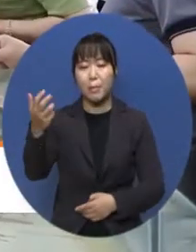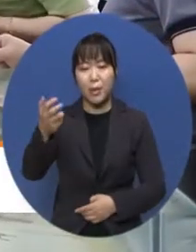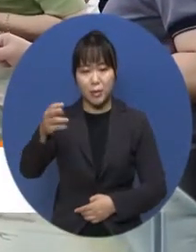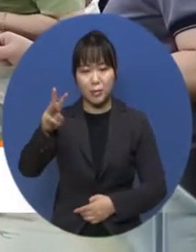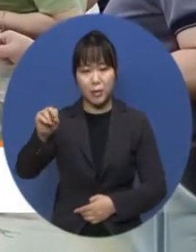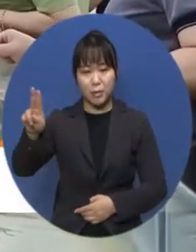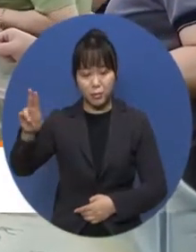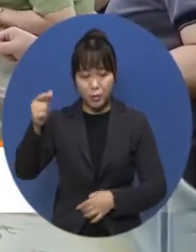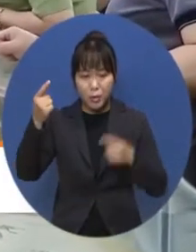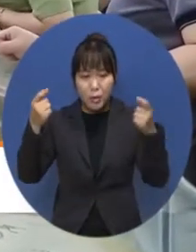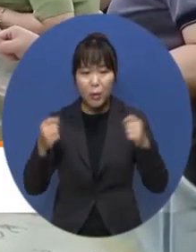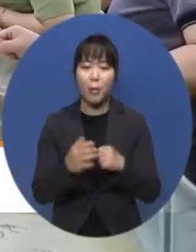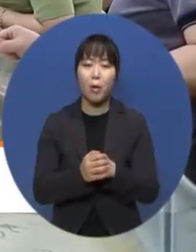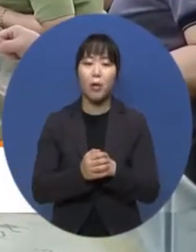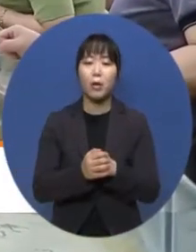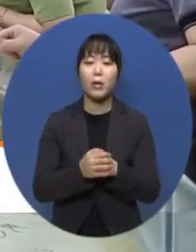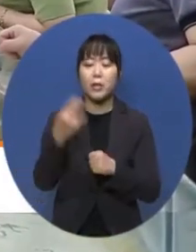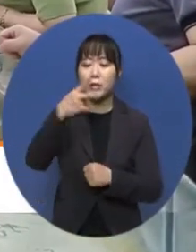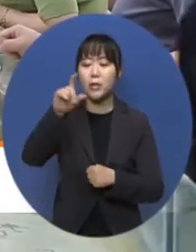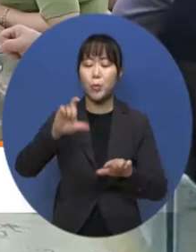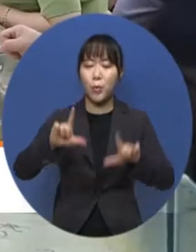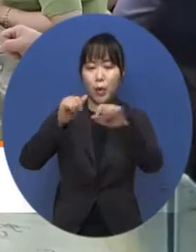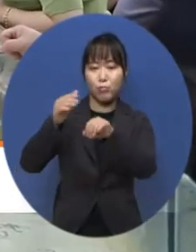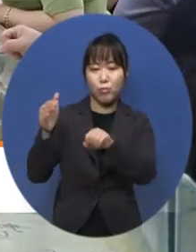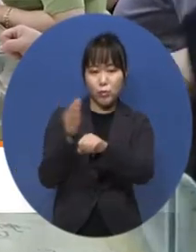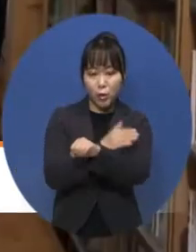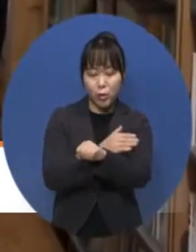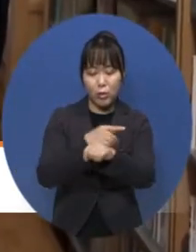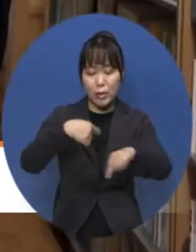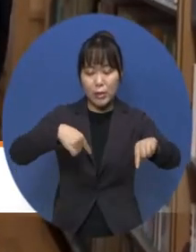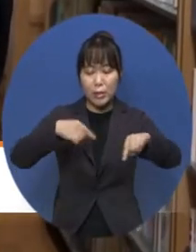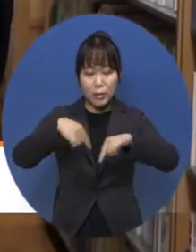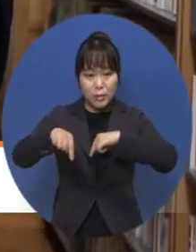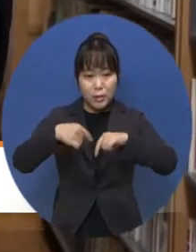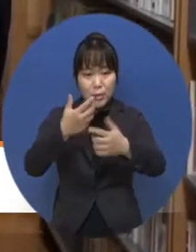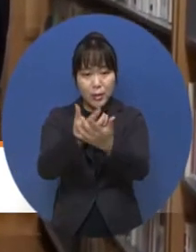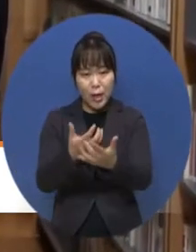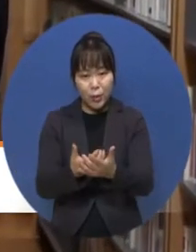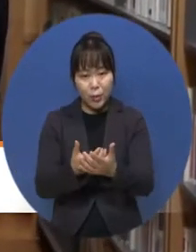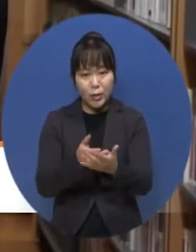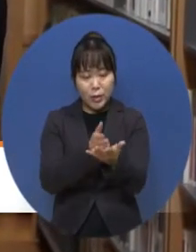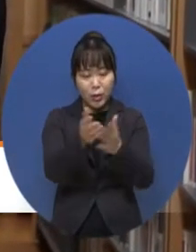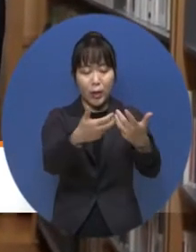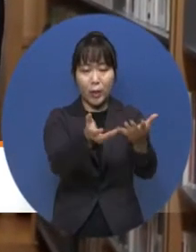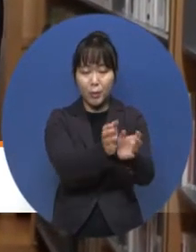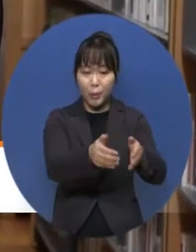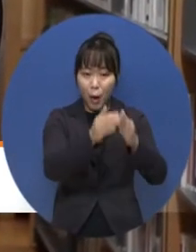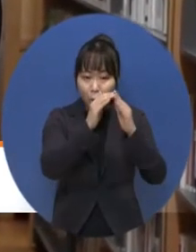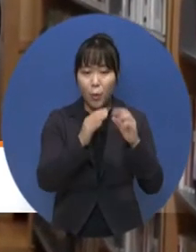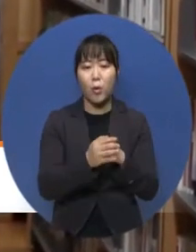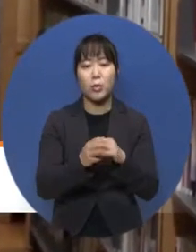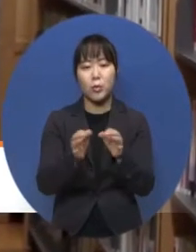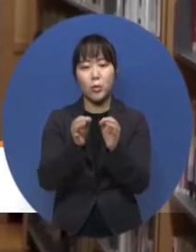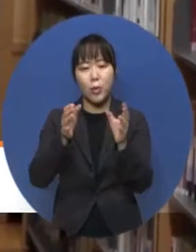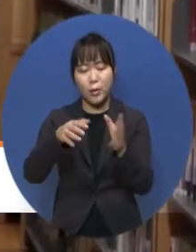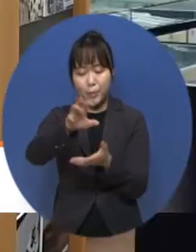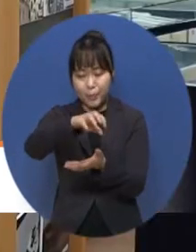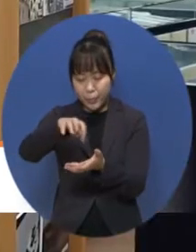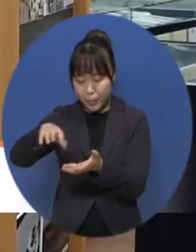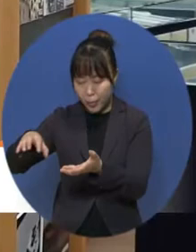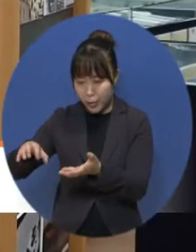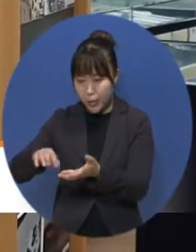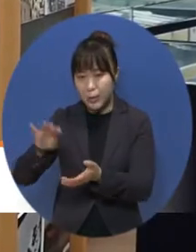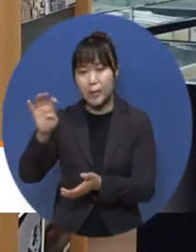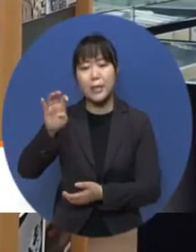규모로 순천시가 2015년부터 시정자료 전담팀을 신설하고 그동안 수집 관리한